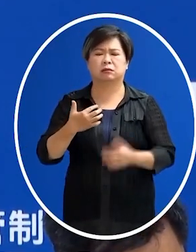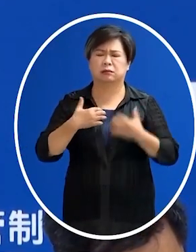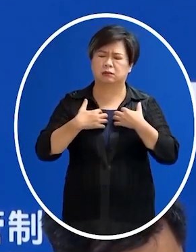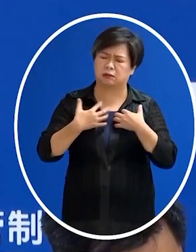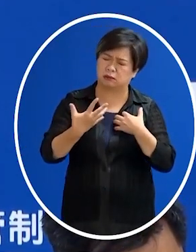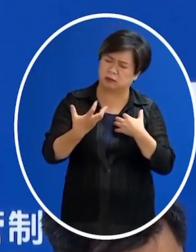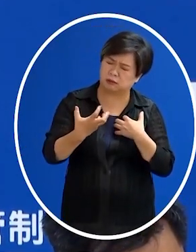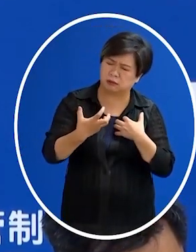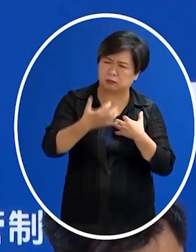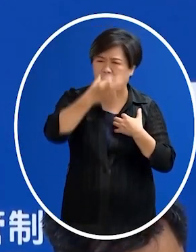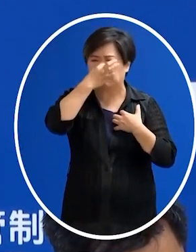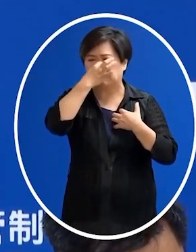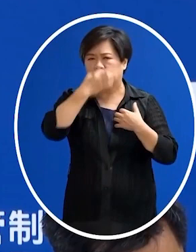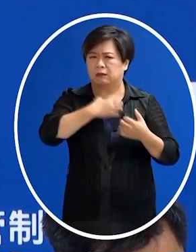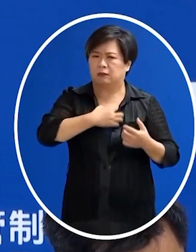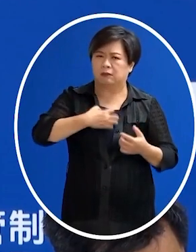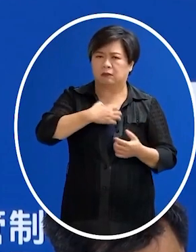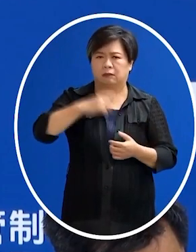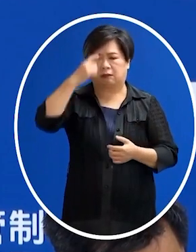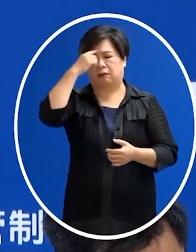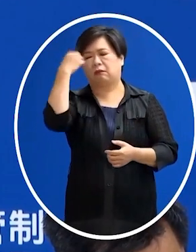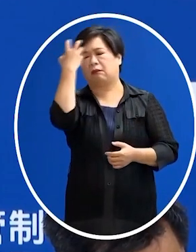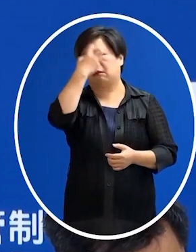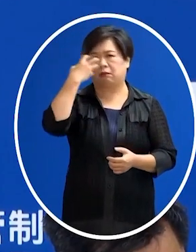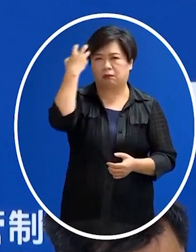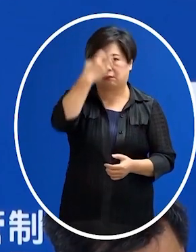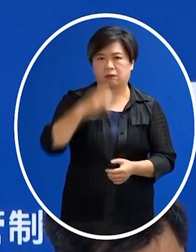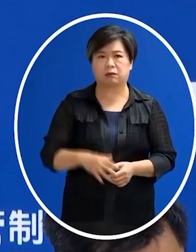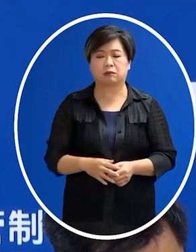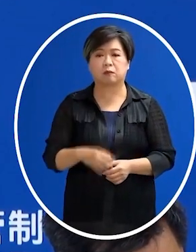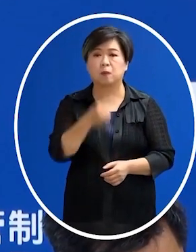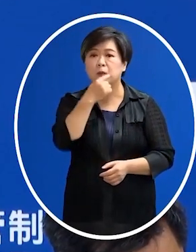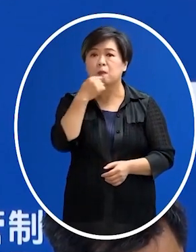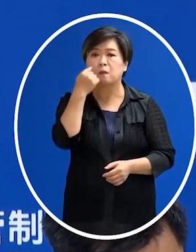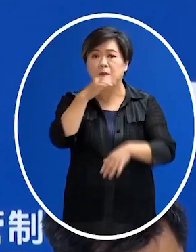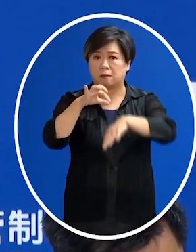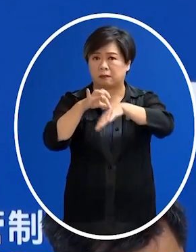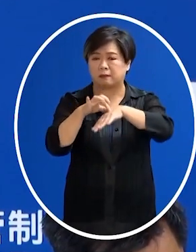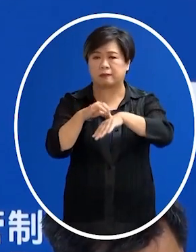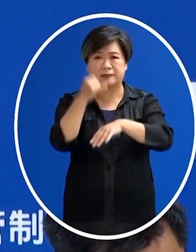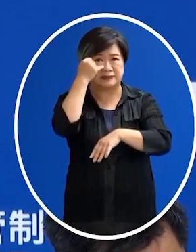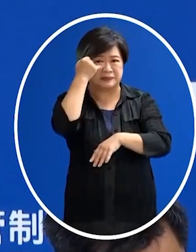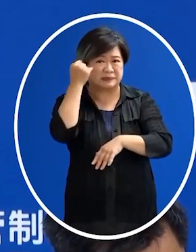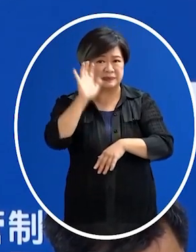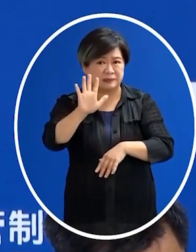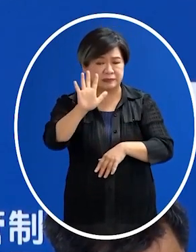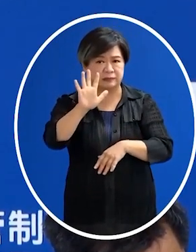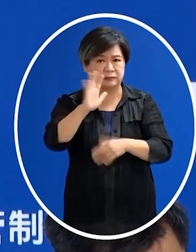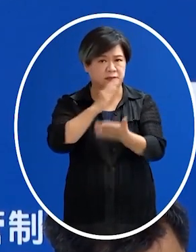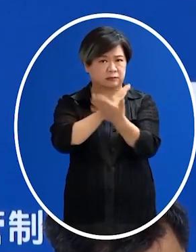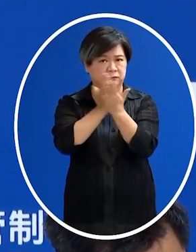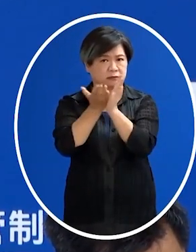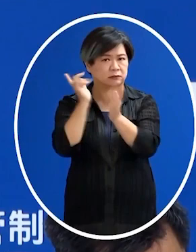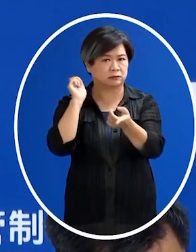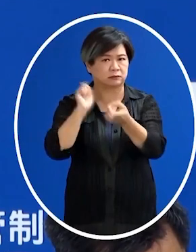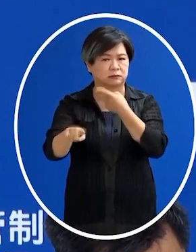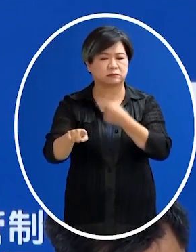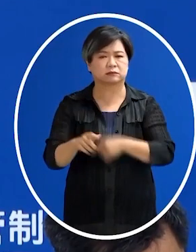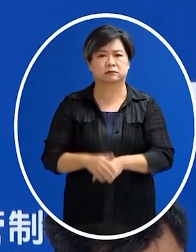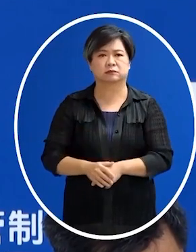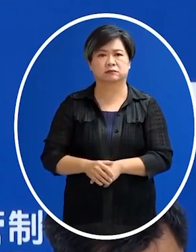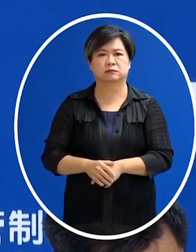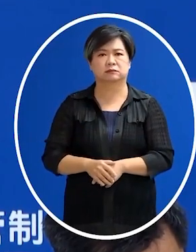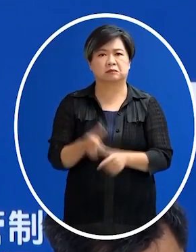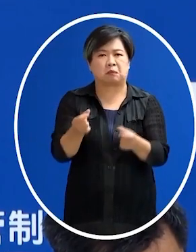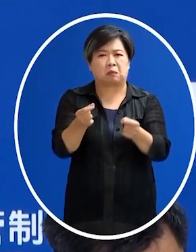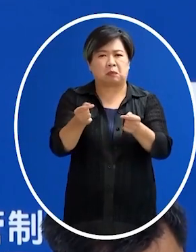痛、胸闷、意识不清，或者是你的嘴唇、皮肤有发紫等等的现象的话呢，那请你